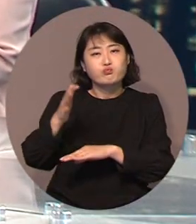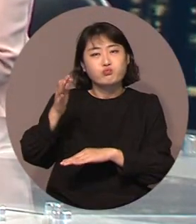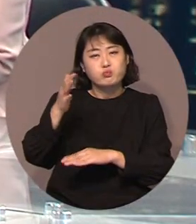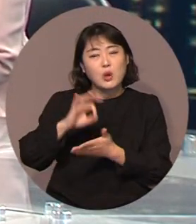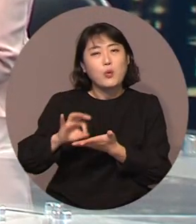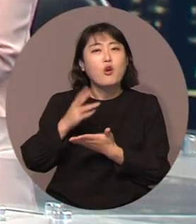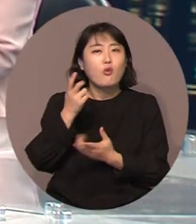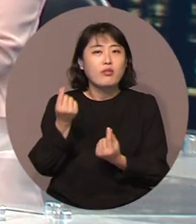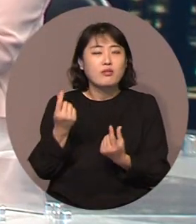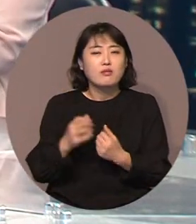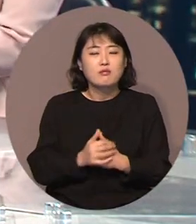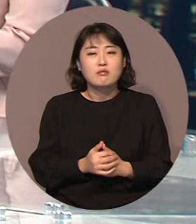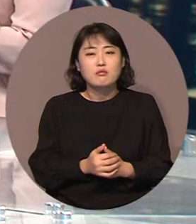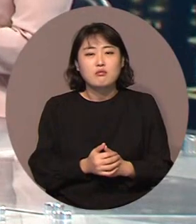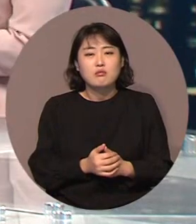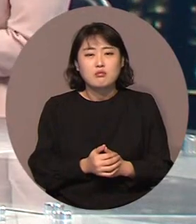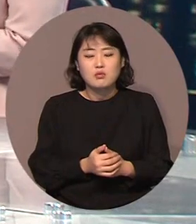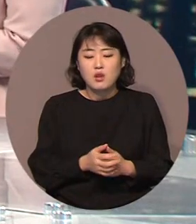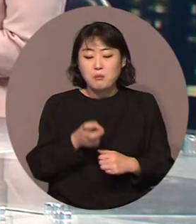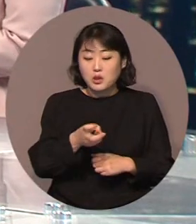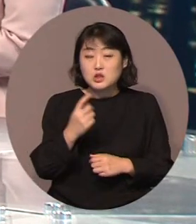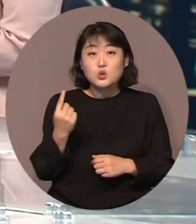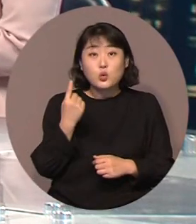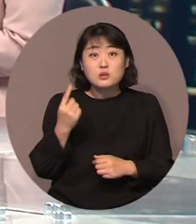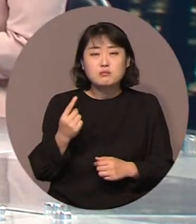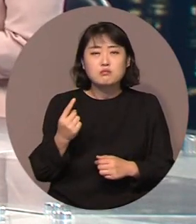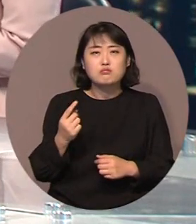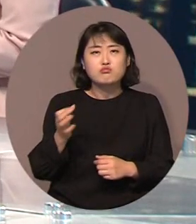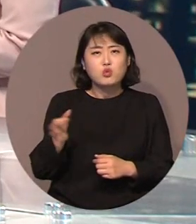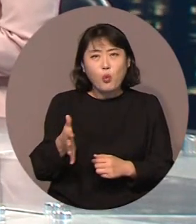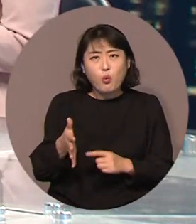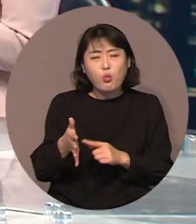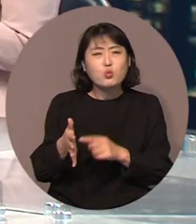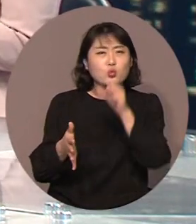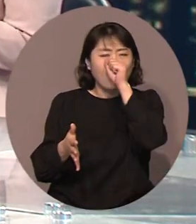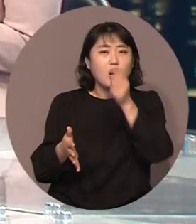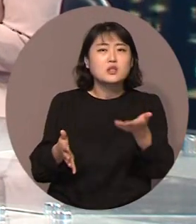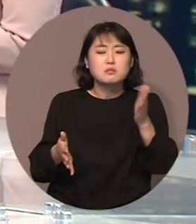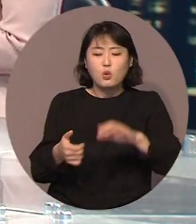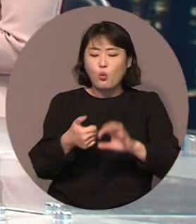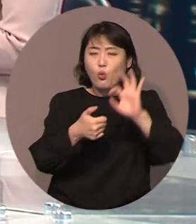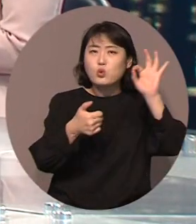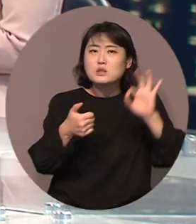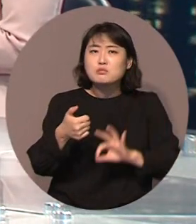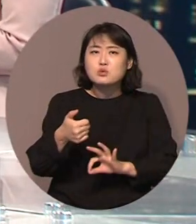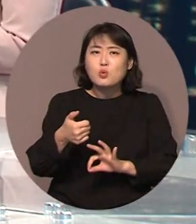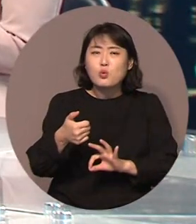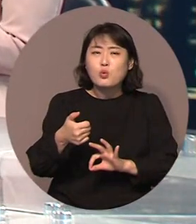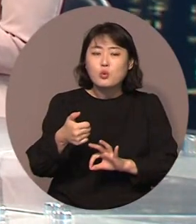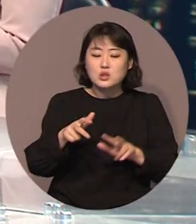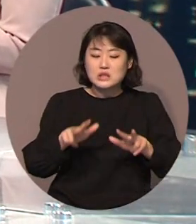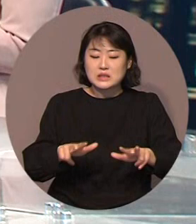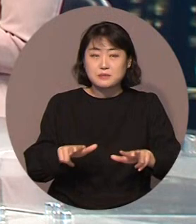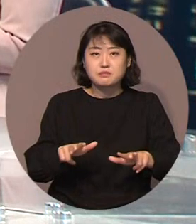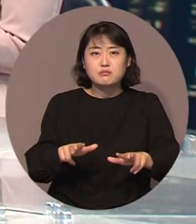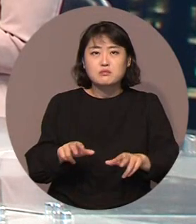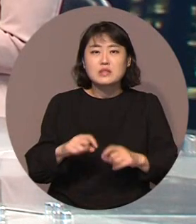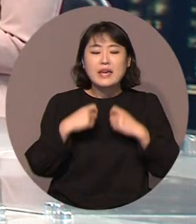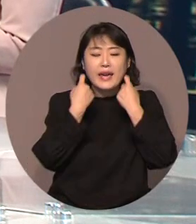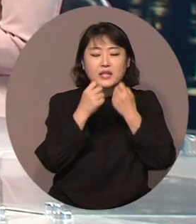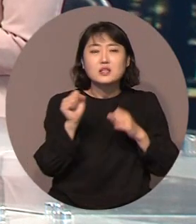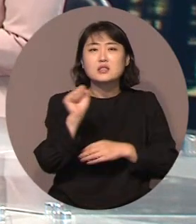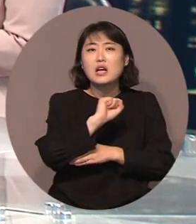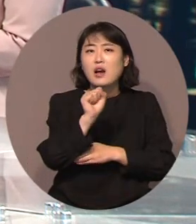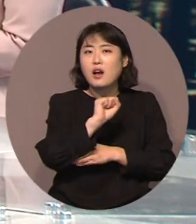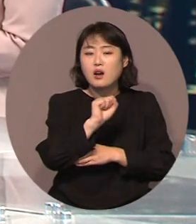시장님 그런데 이 버스 요금 무료화도 좋지만 이것만으로는 50%에 가까운 지금의 세종시 승용차